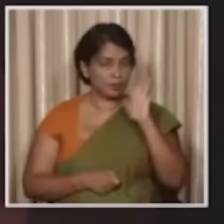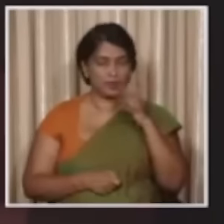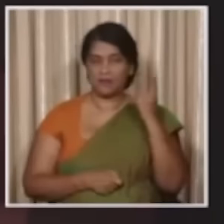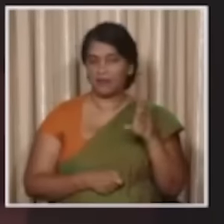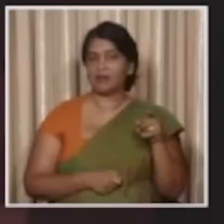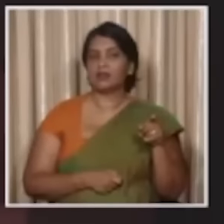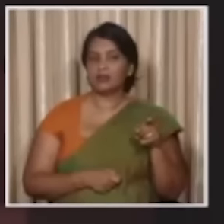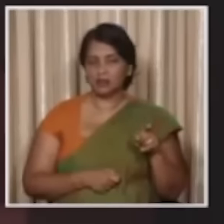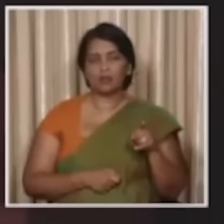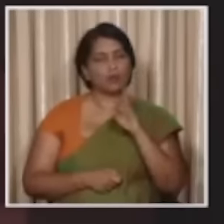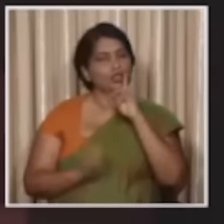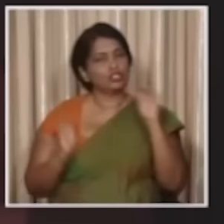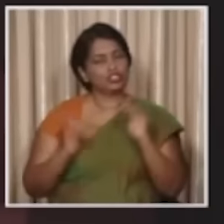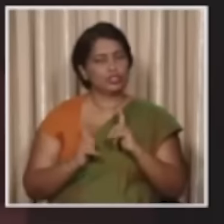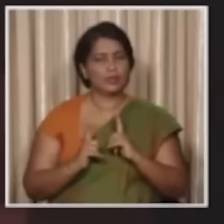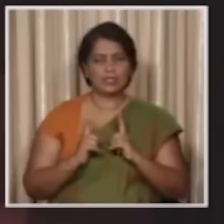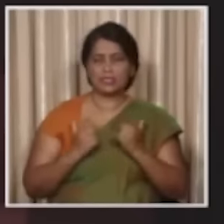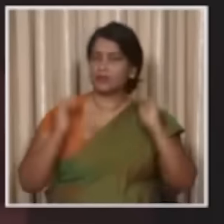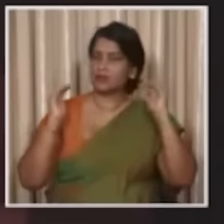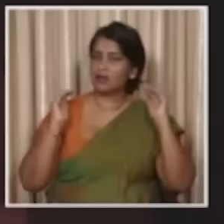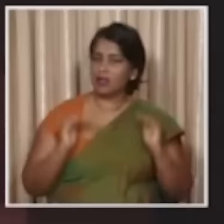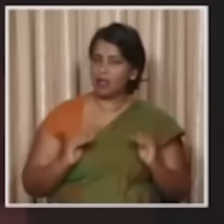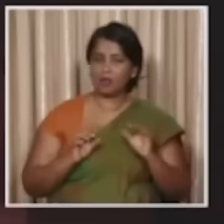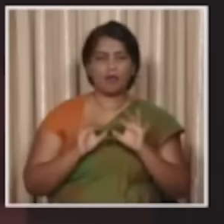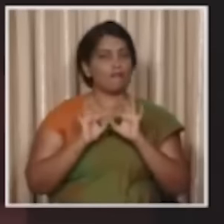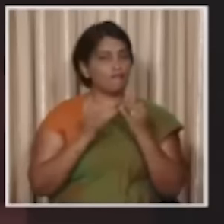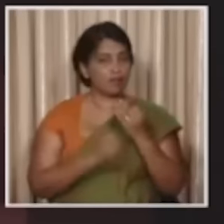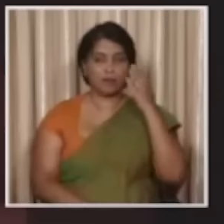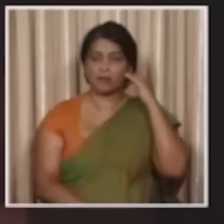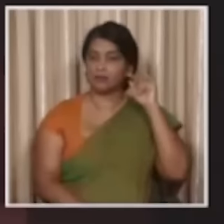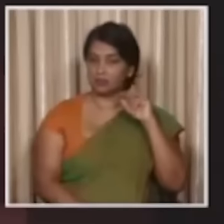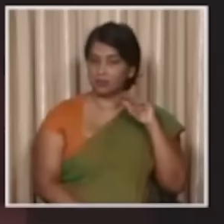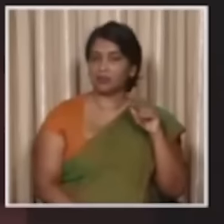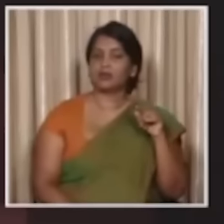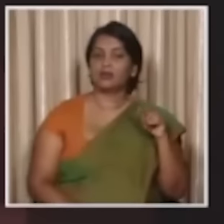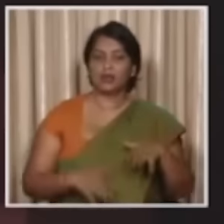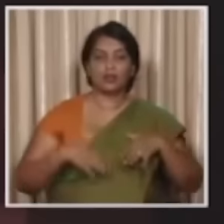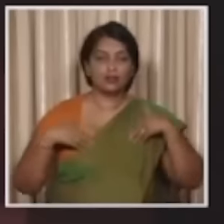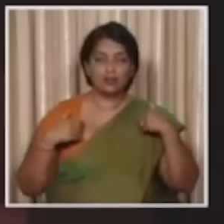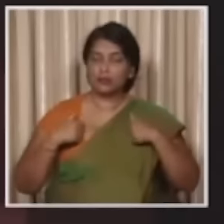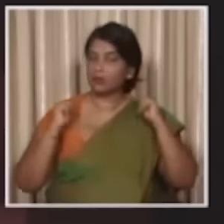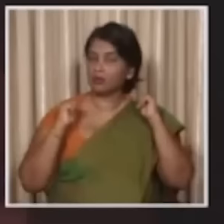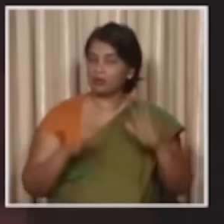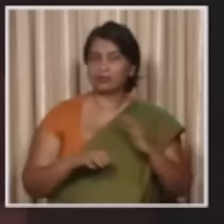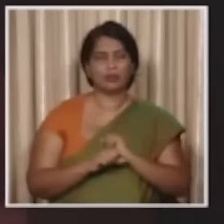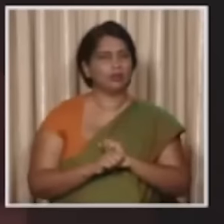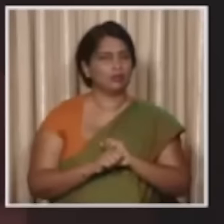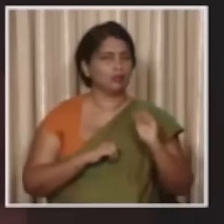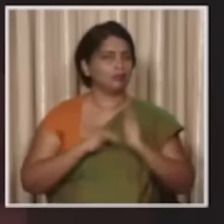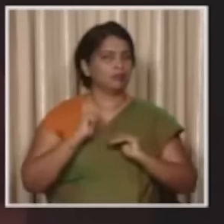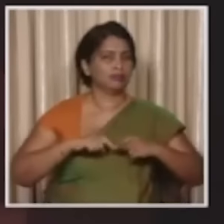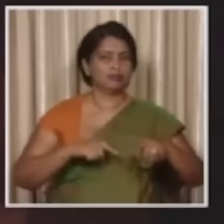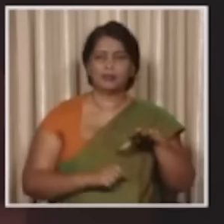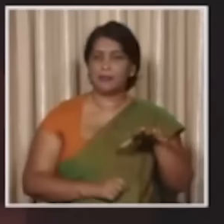නිසා අවම ජීවන මට්ටමකින් හිමි පවුල්වල කාන්තාවන් සෞඛ්‍ය සම්පන්න නොවන ක්‍රමවේද